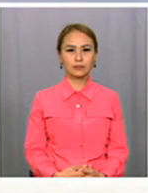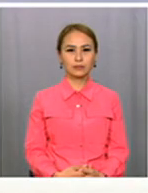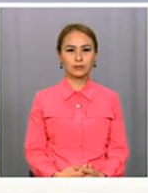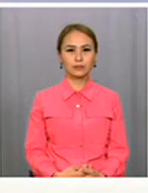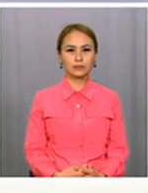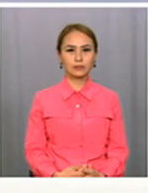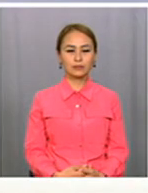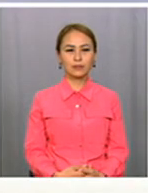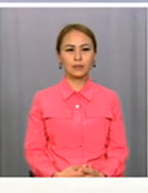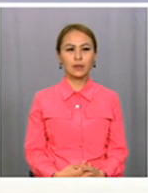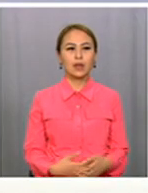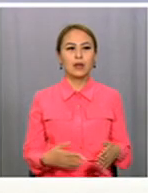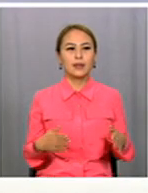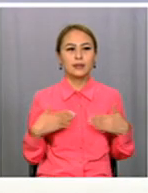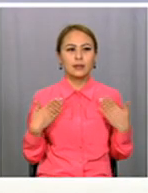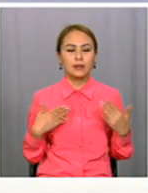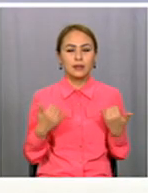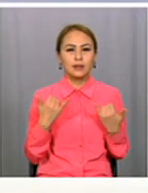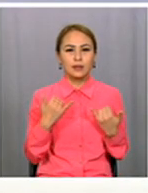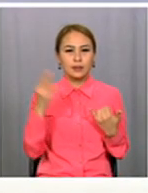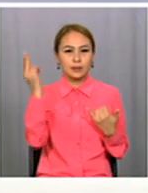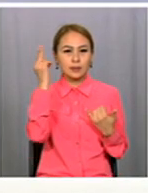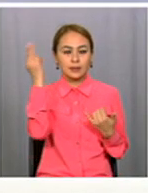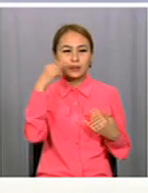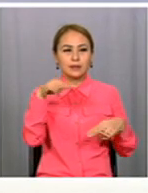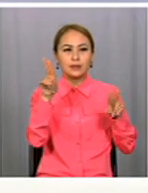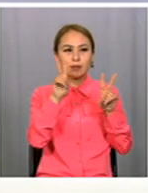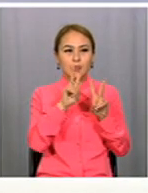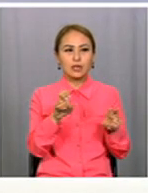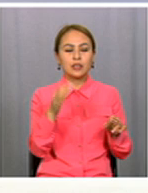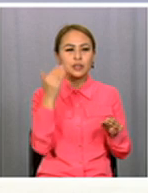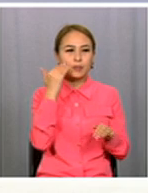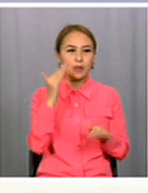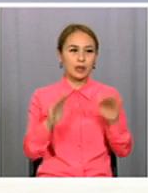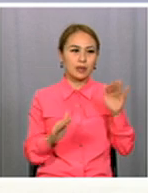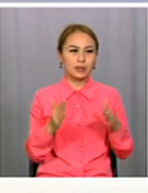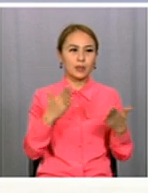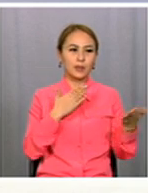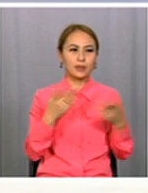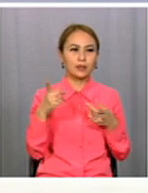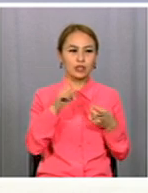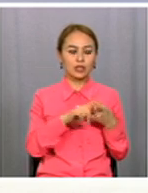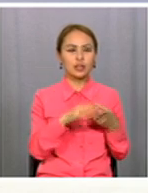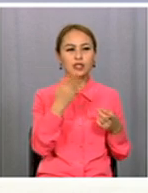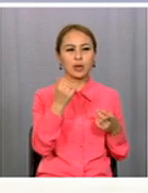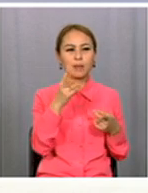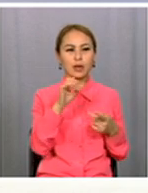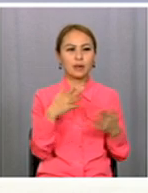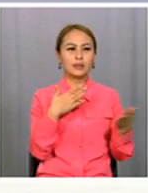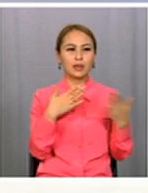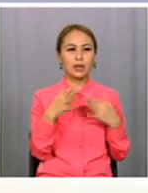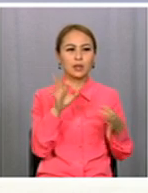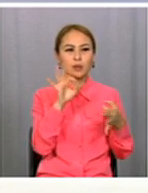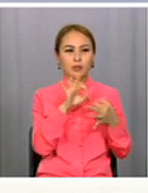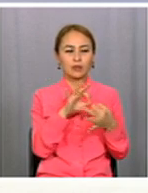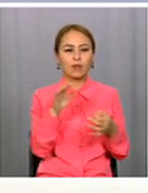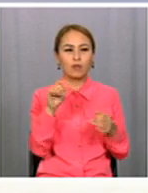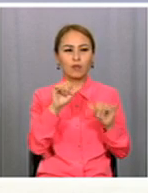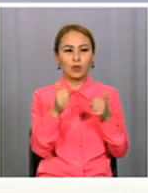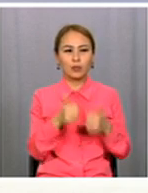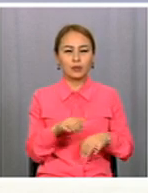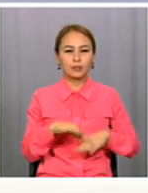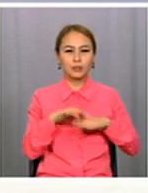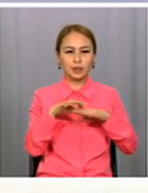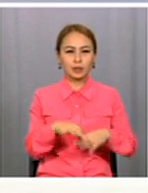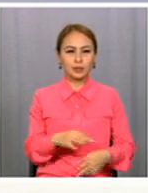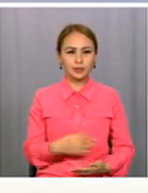Сәлеметсіздер ме оқушылар, бүгінгі сабақтың тақырыбы шамалар арасындағы тәуелділік, шамалар арасындағы тәуелділіктің